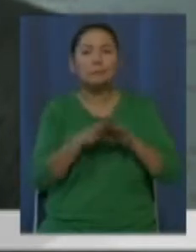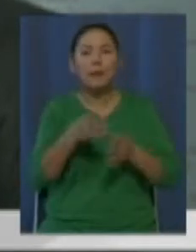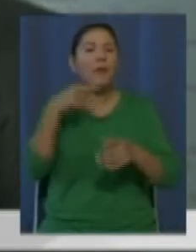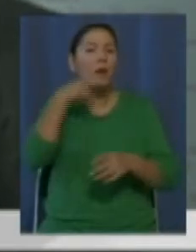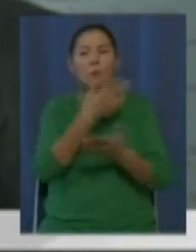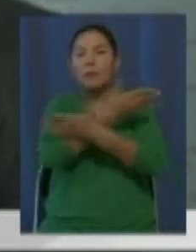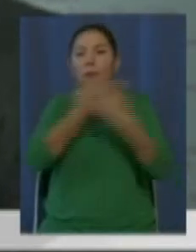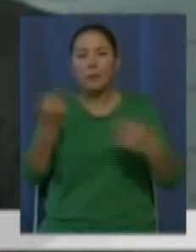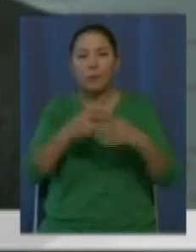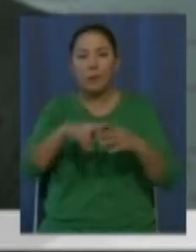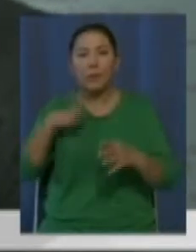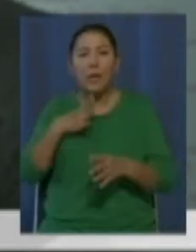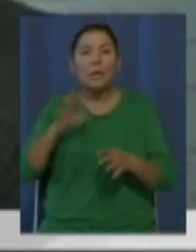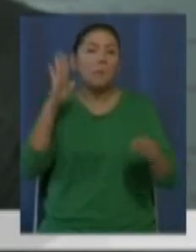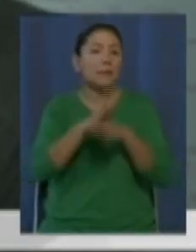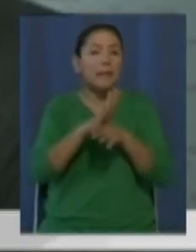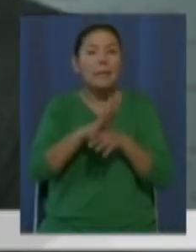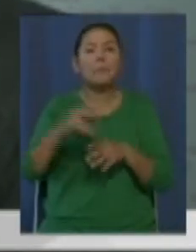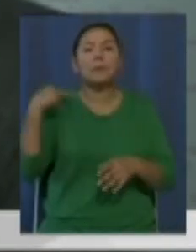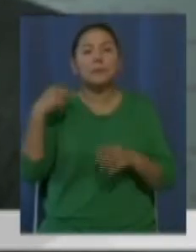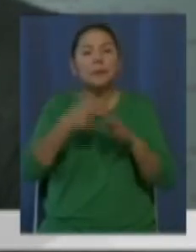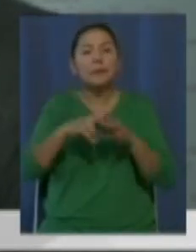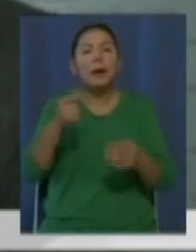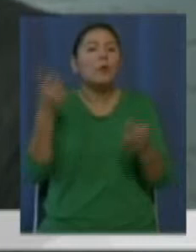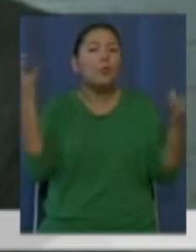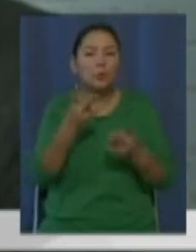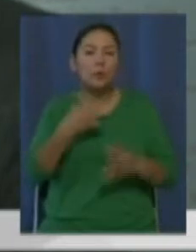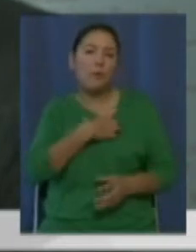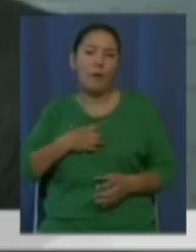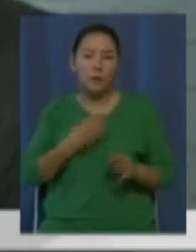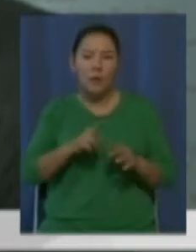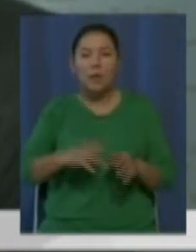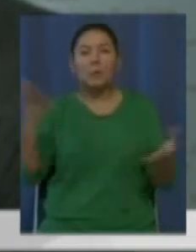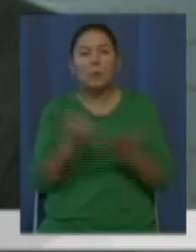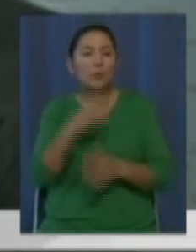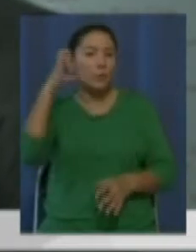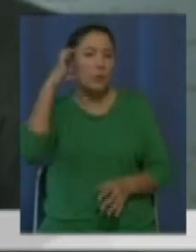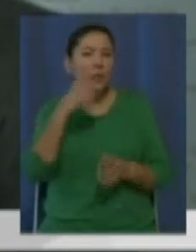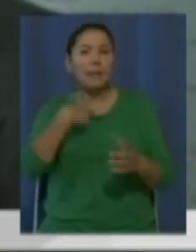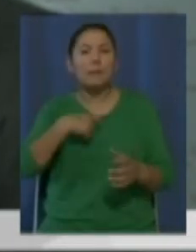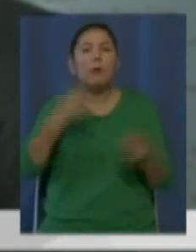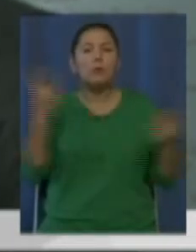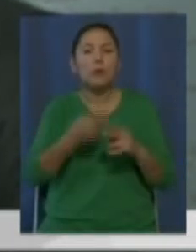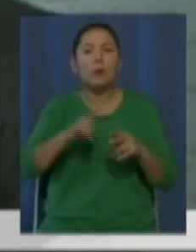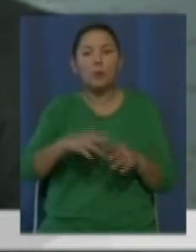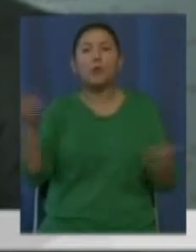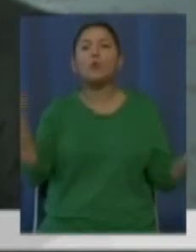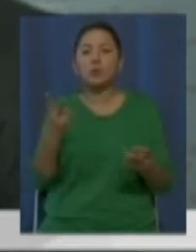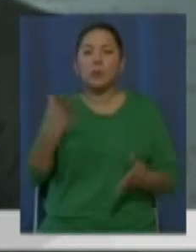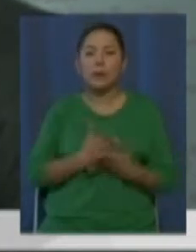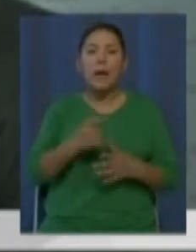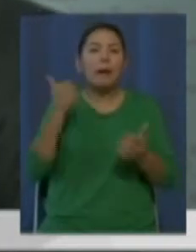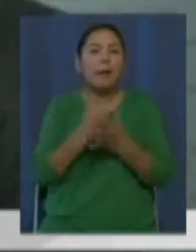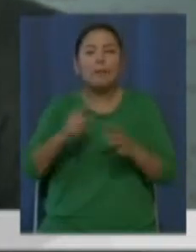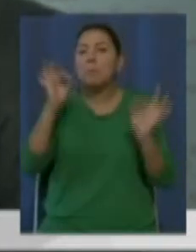салды. Енді баяғыда көрегендікпен жаңағы ұлттық қор жасады ғой. Енді соның пайдаланатын мезгілі